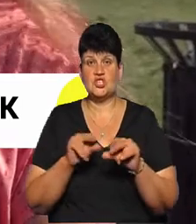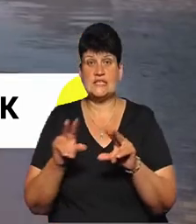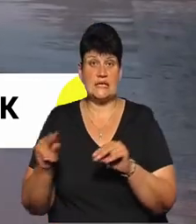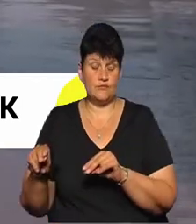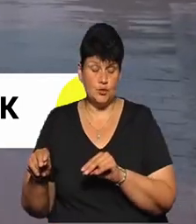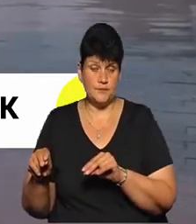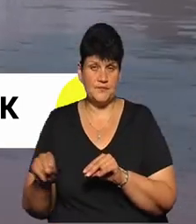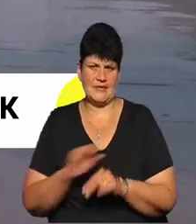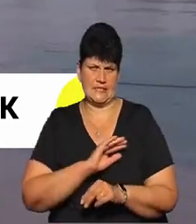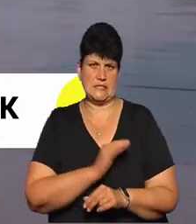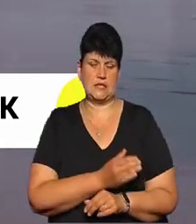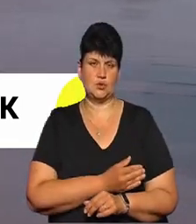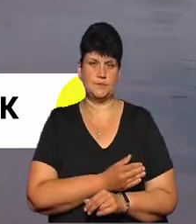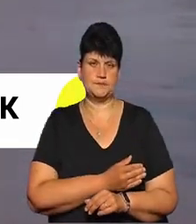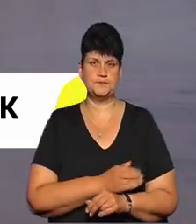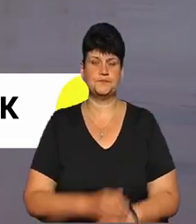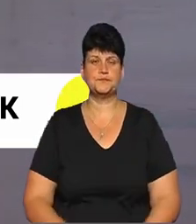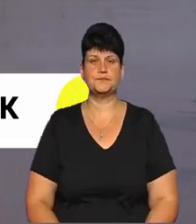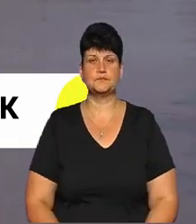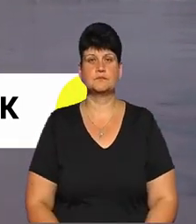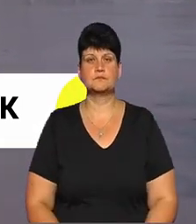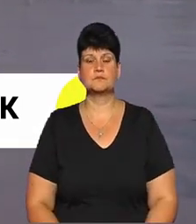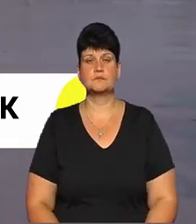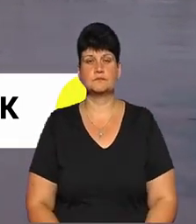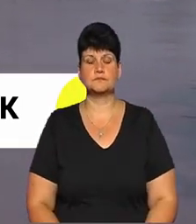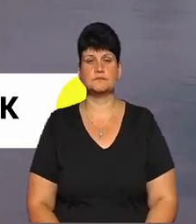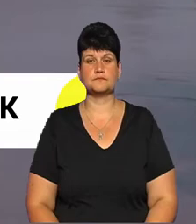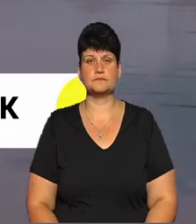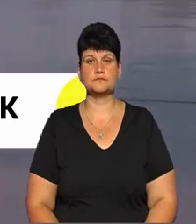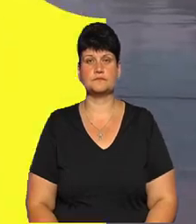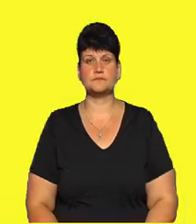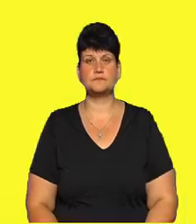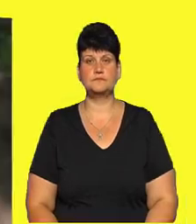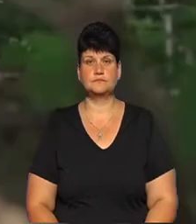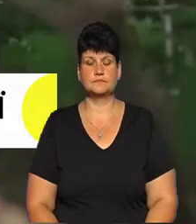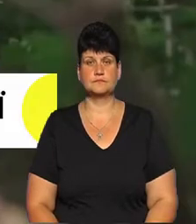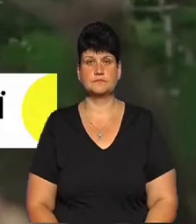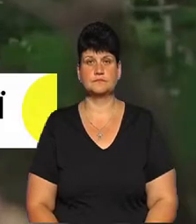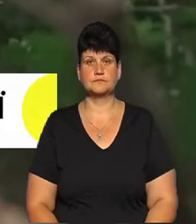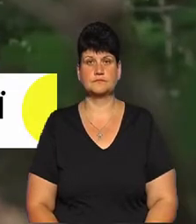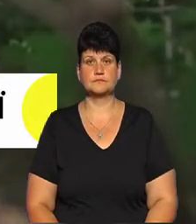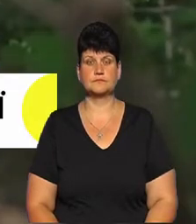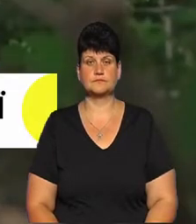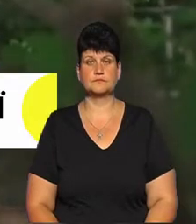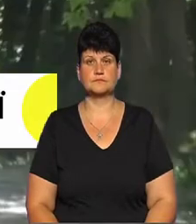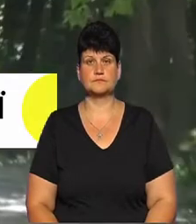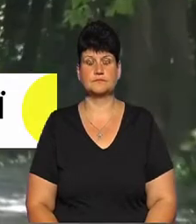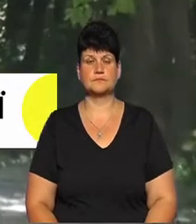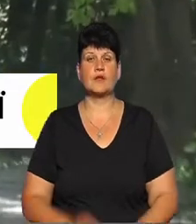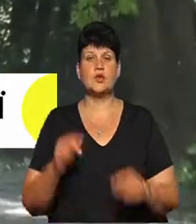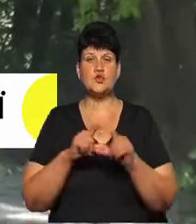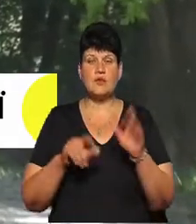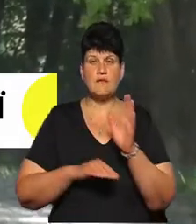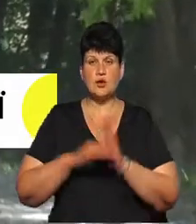сильною. Мирослава Західна, Оксана Гальяш. Новини на Суспільному. Тернопіль. Школа верхової їзди з